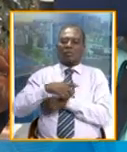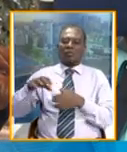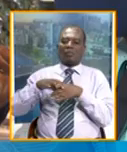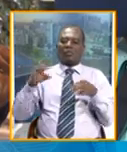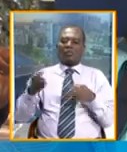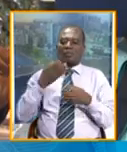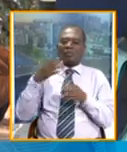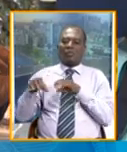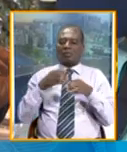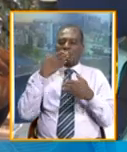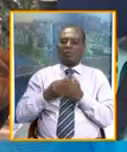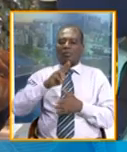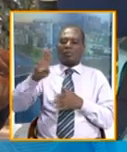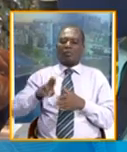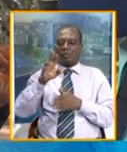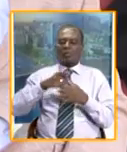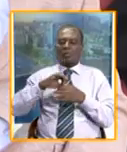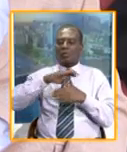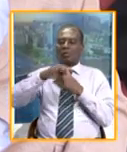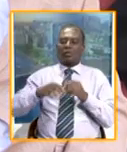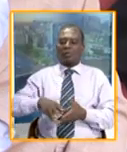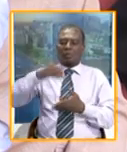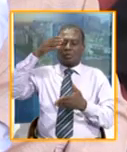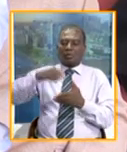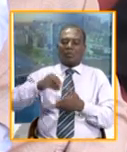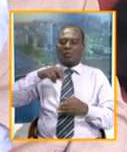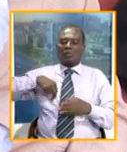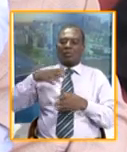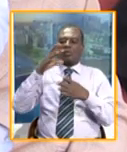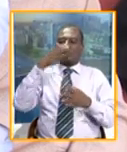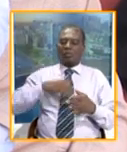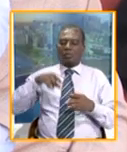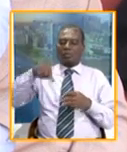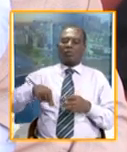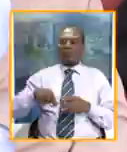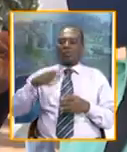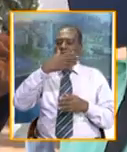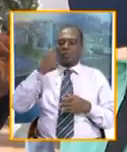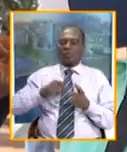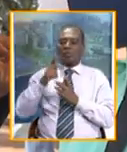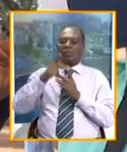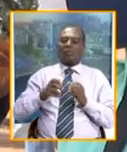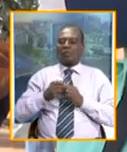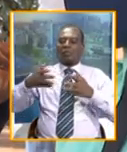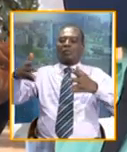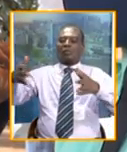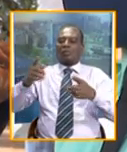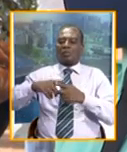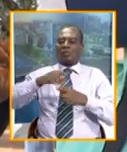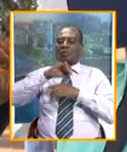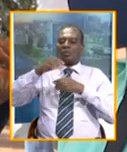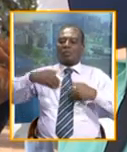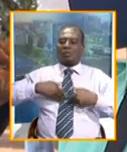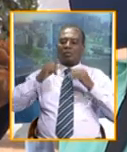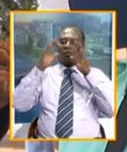faire bon usage de tout ce que nous allons apprendre. Nous souhaitons que ce merveilleux projet s'étende à tous les jeunes